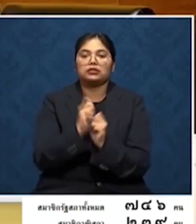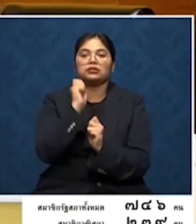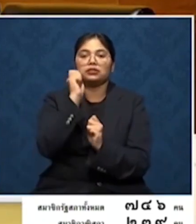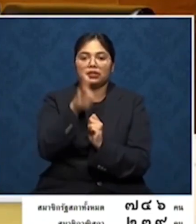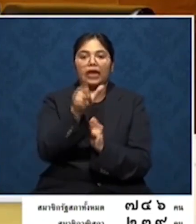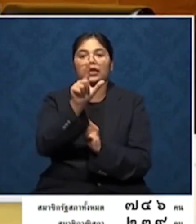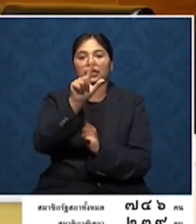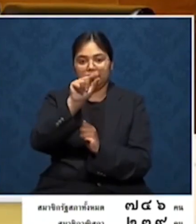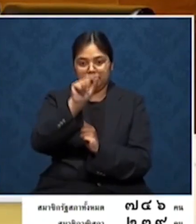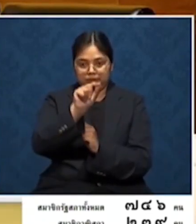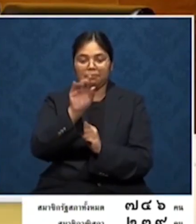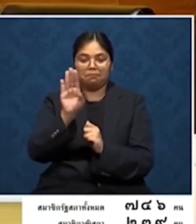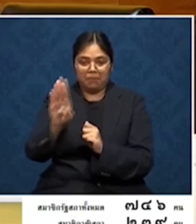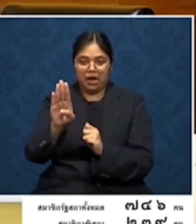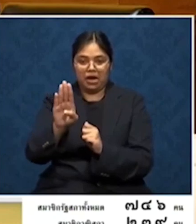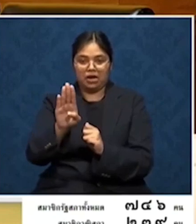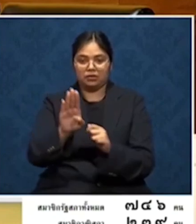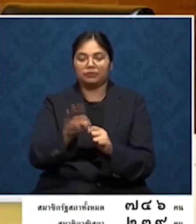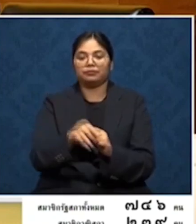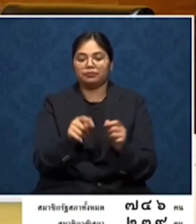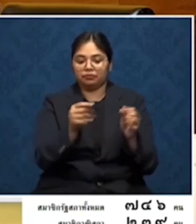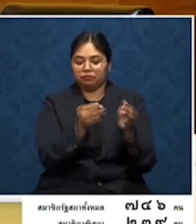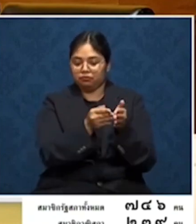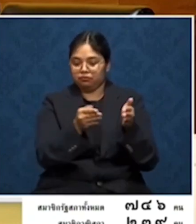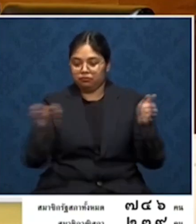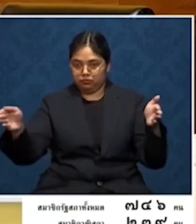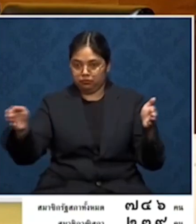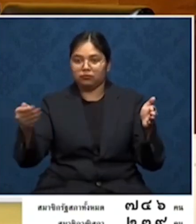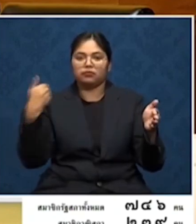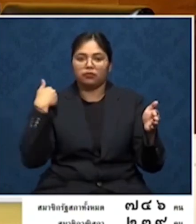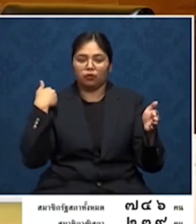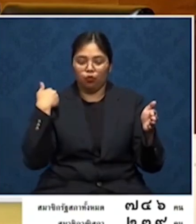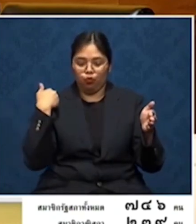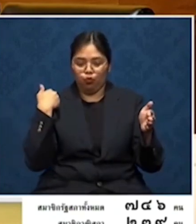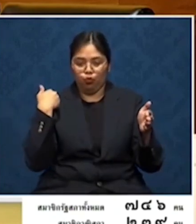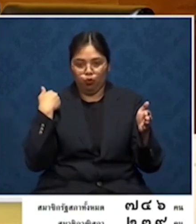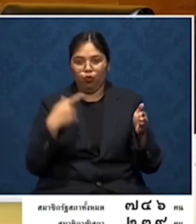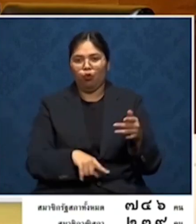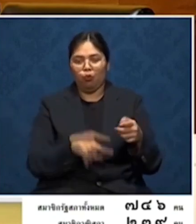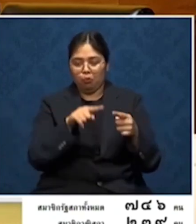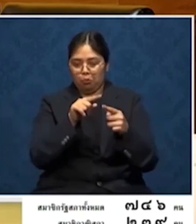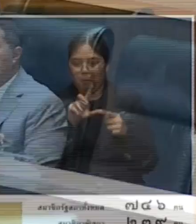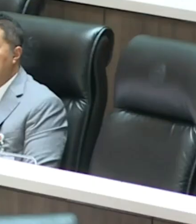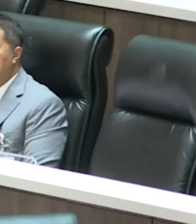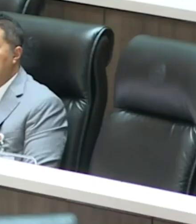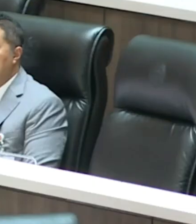ายซึ่เห็วาส่วนต่างนี้ต่างกถึง 88 บาท